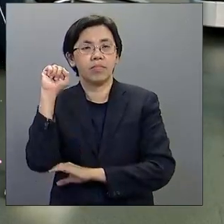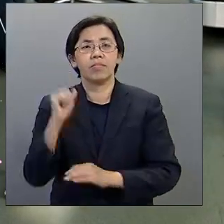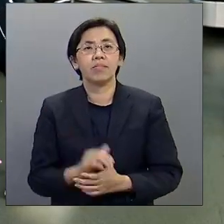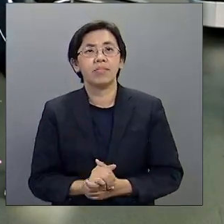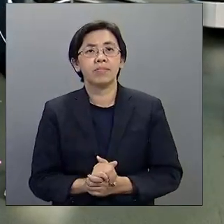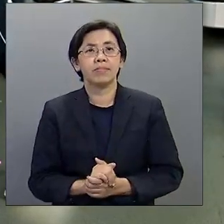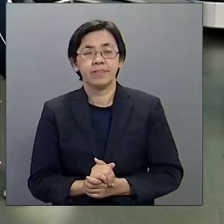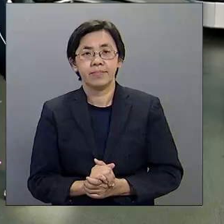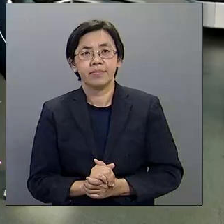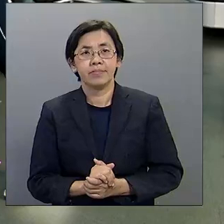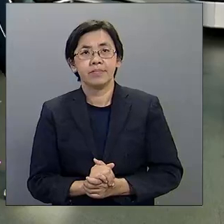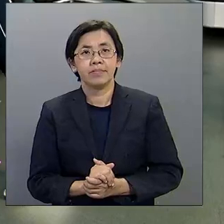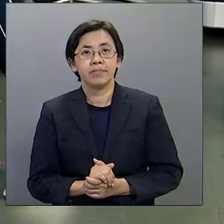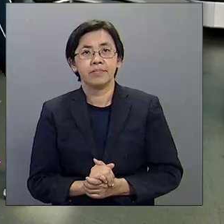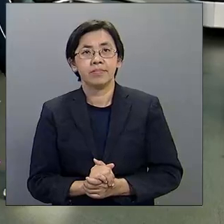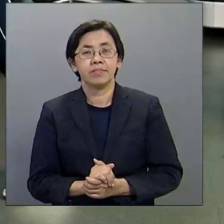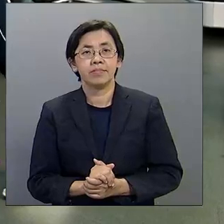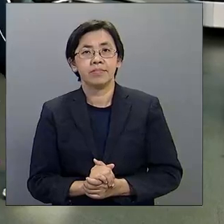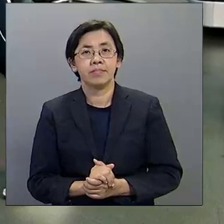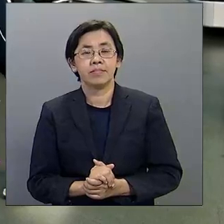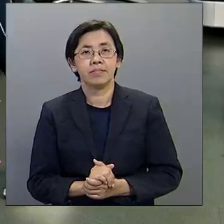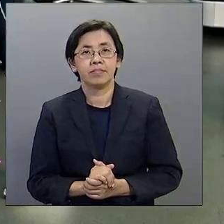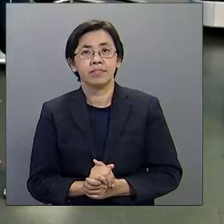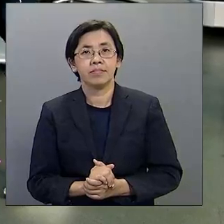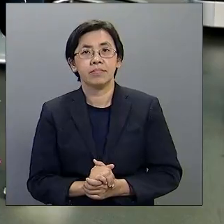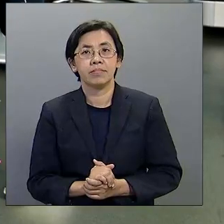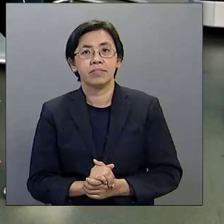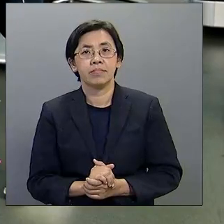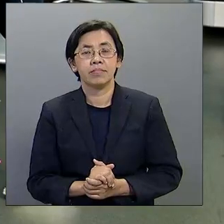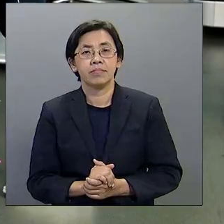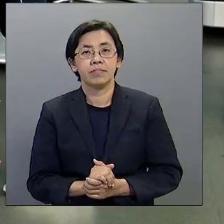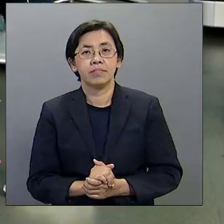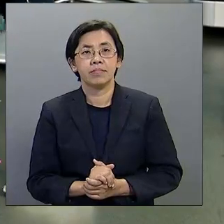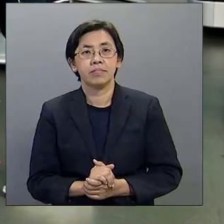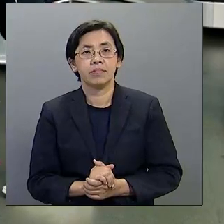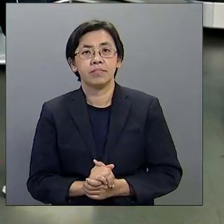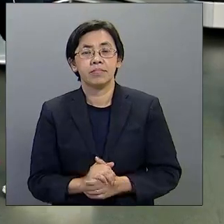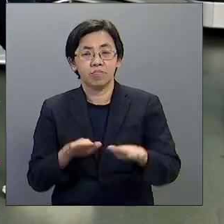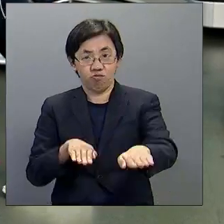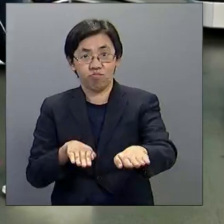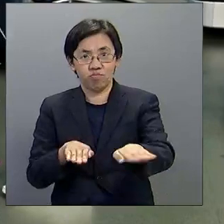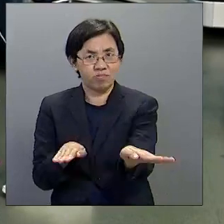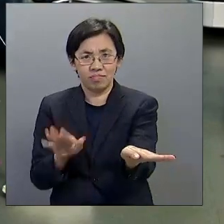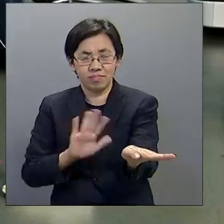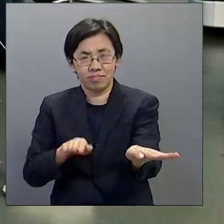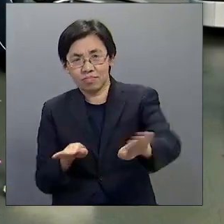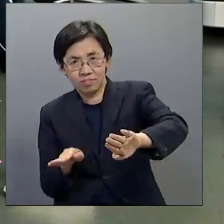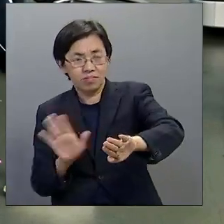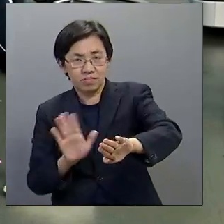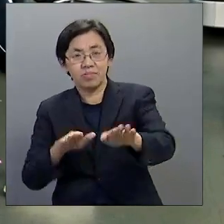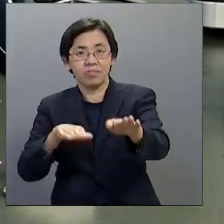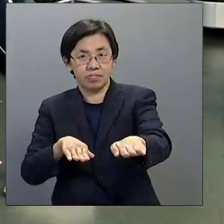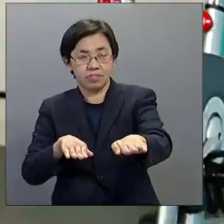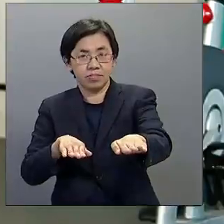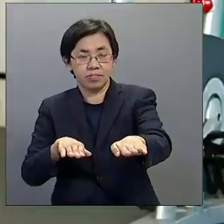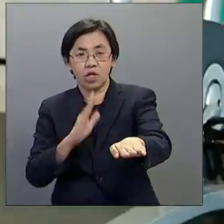รงใช่คุณแพรปรับเท้านิดนึงให้ตรงเท้าเบี้ยว อ๋อเท้านี้ให้ตรงใช่ไหมคะ ใช่ใช่เยี่ยมมากนะคะแบ